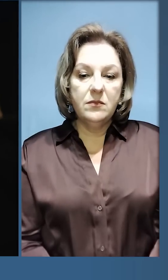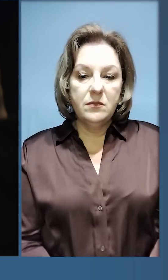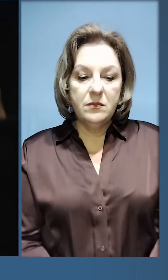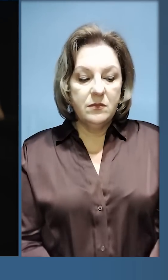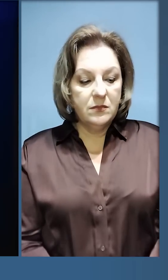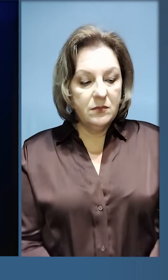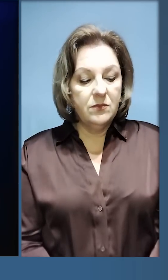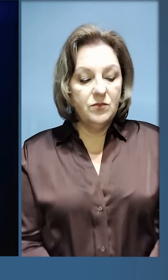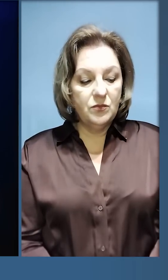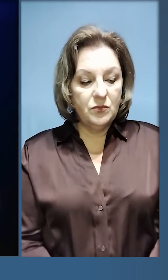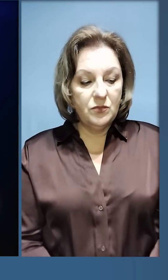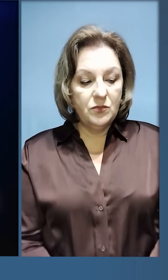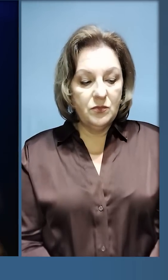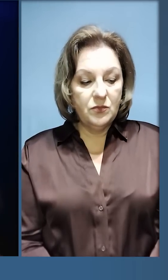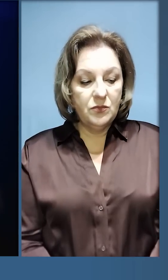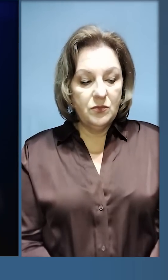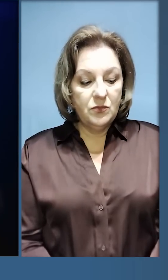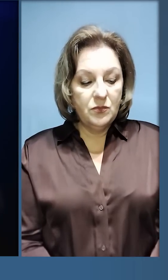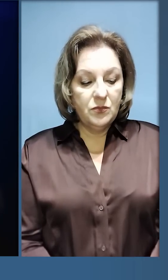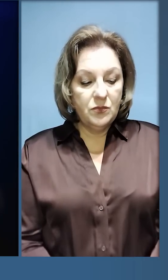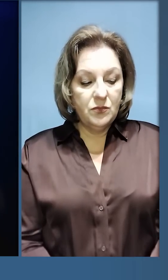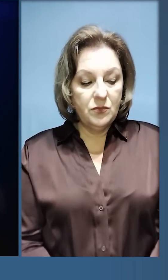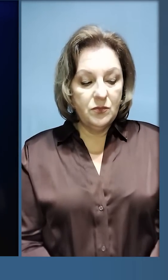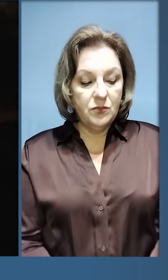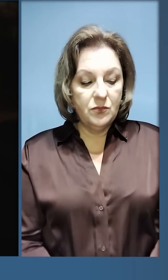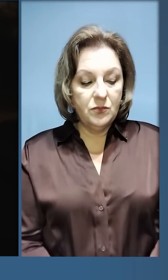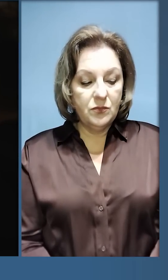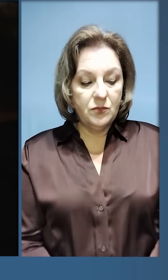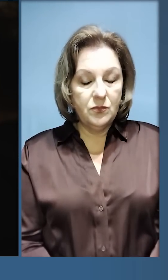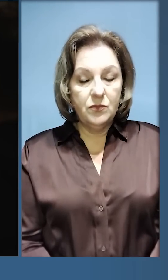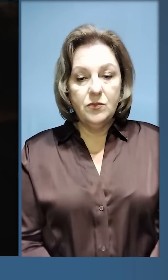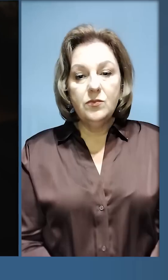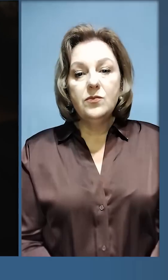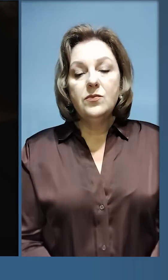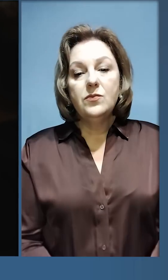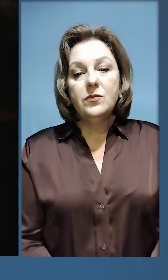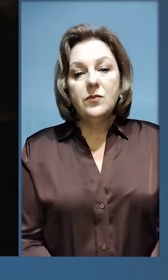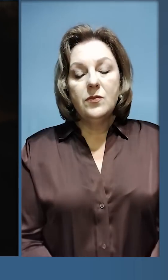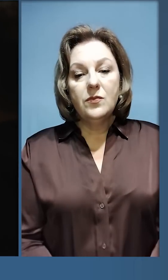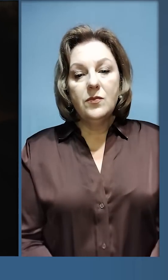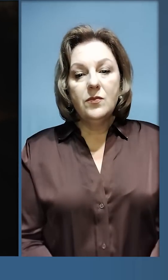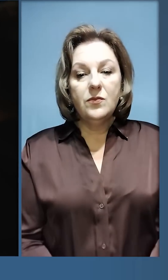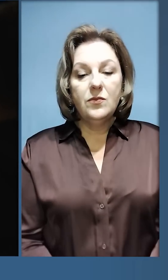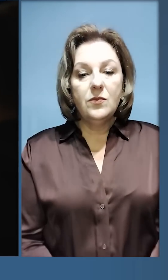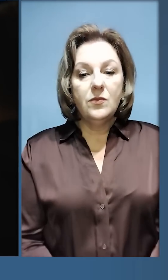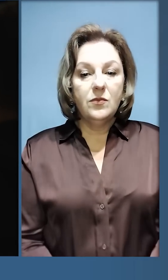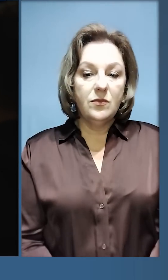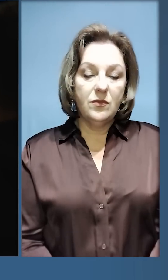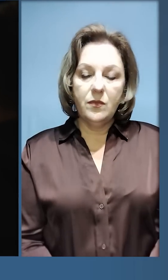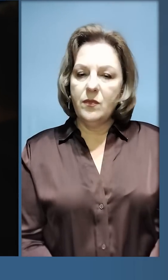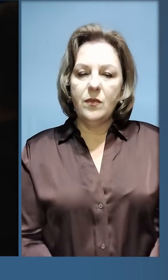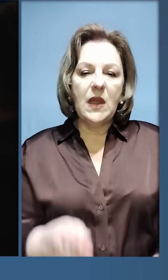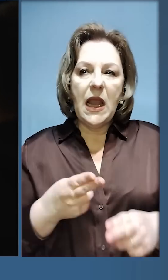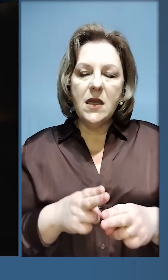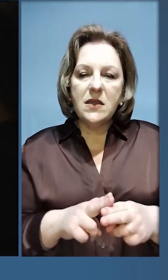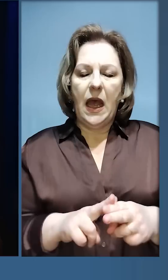out of Russia that there was no Ukraine. How can a person take that position that there is no